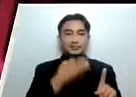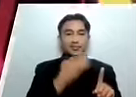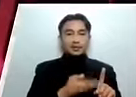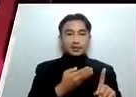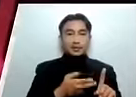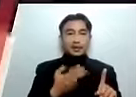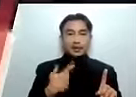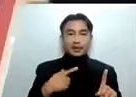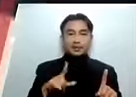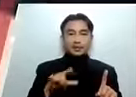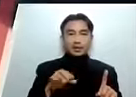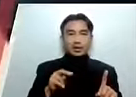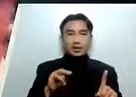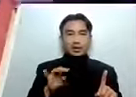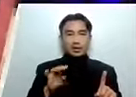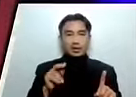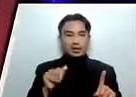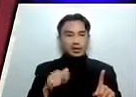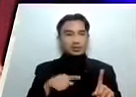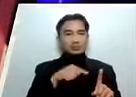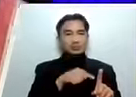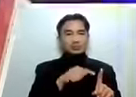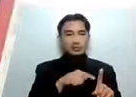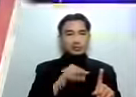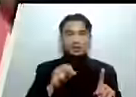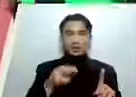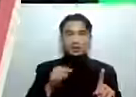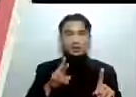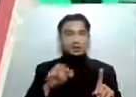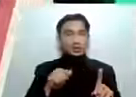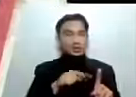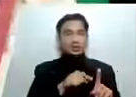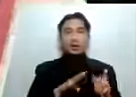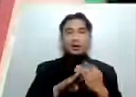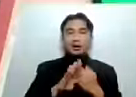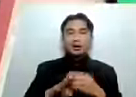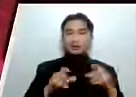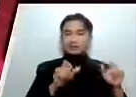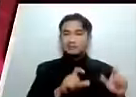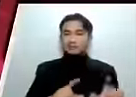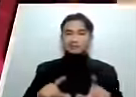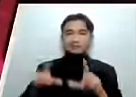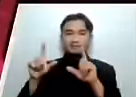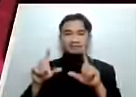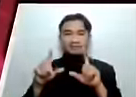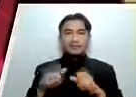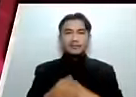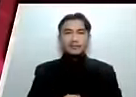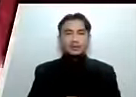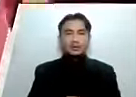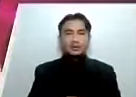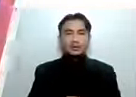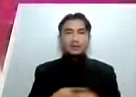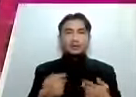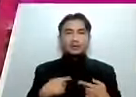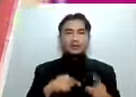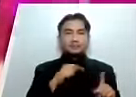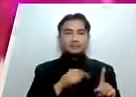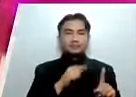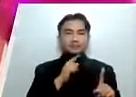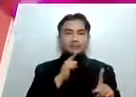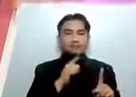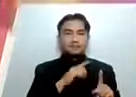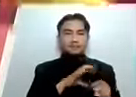ng Bangsamoro pop singer na si Shaira Moro balik sa streaming platforms. Naka-credit ito kay Lenka bilang